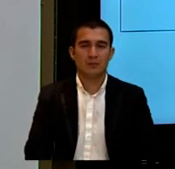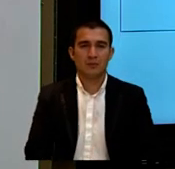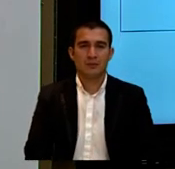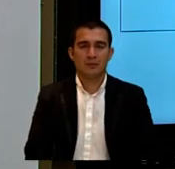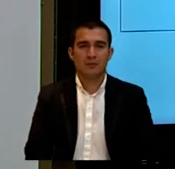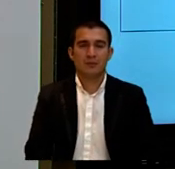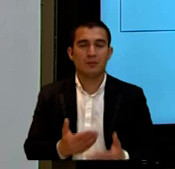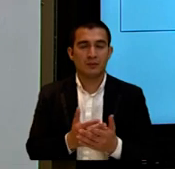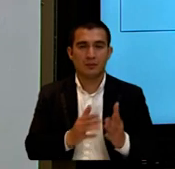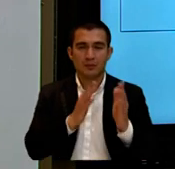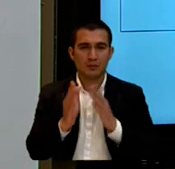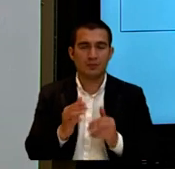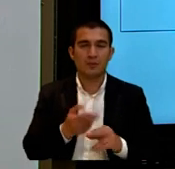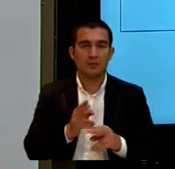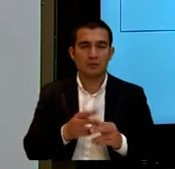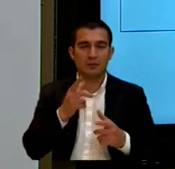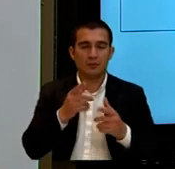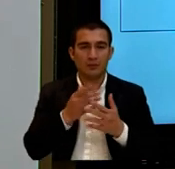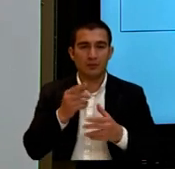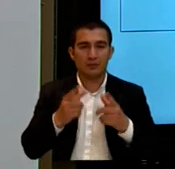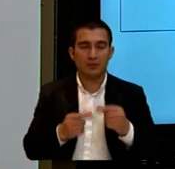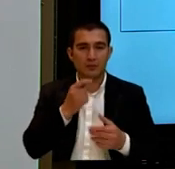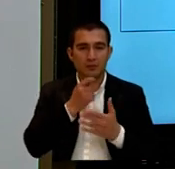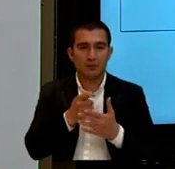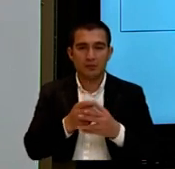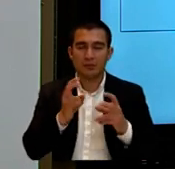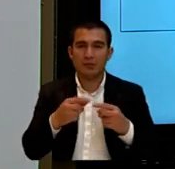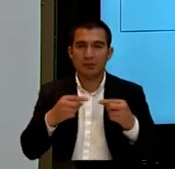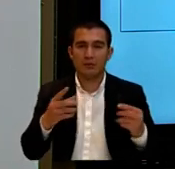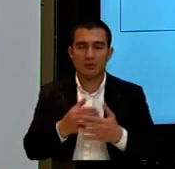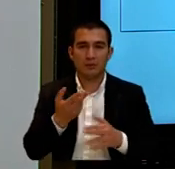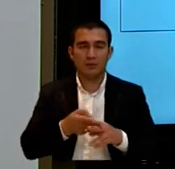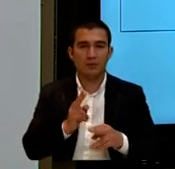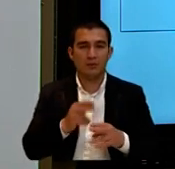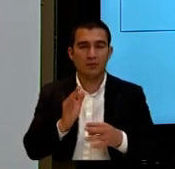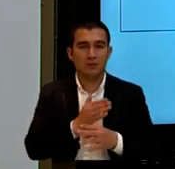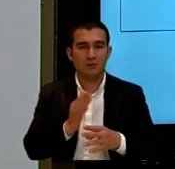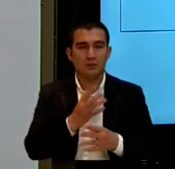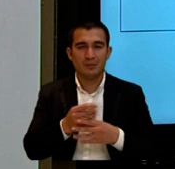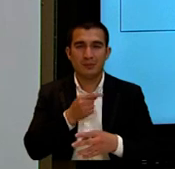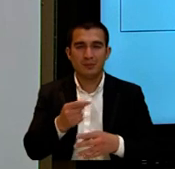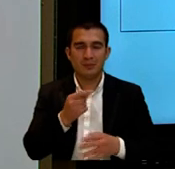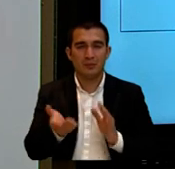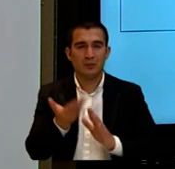Кенгі савалымыз, сүт үміз өчіліләрді қайсы орғеллер әйріш әйріш әсіпәсіні бәжірәді.